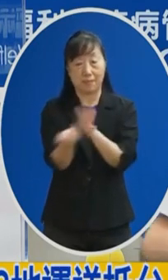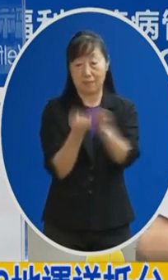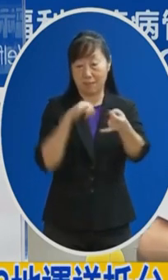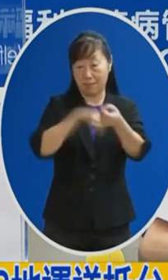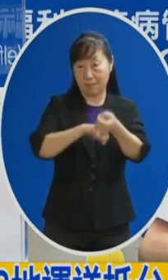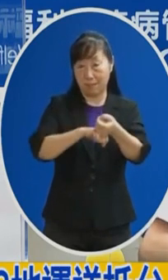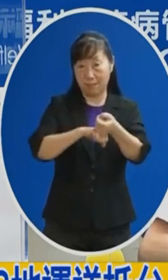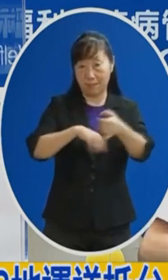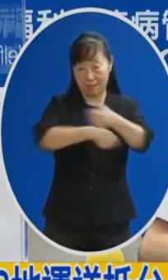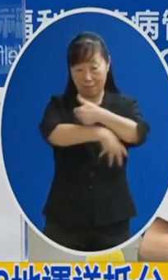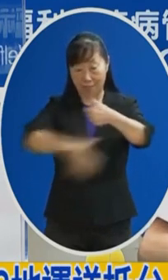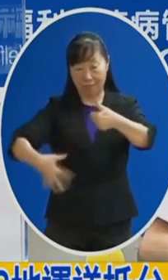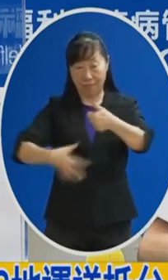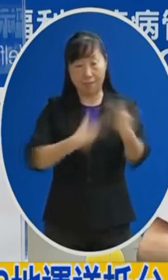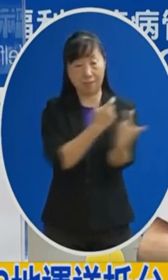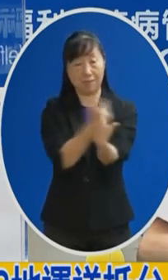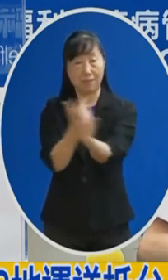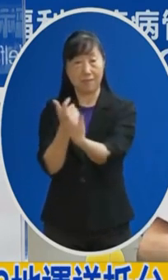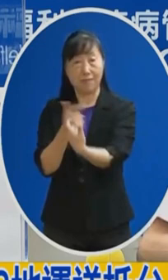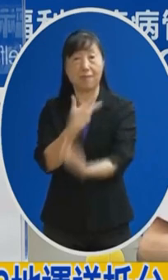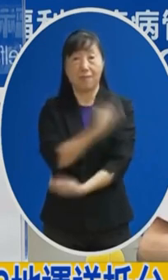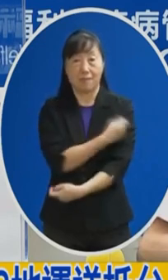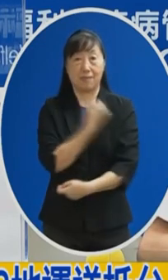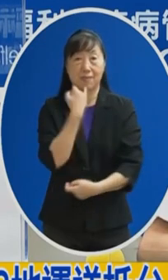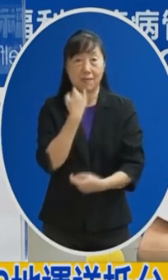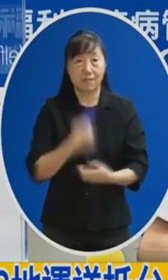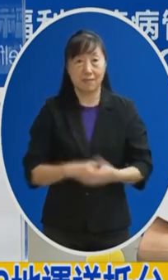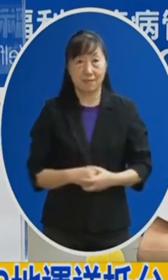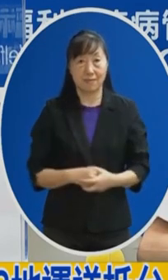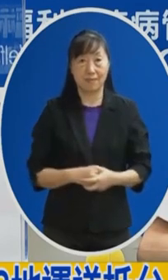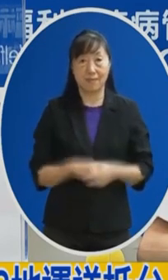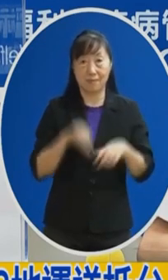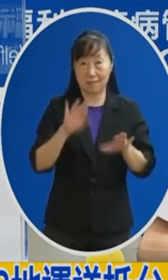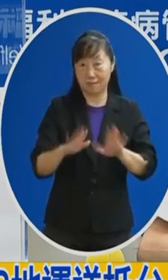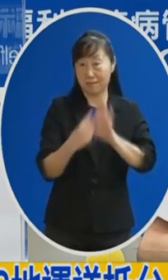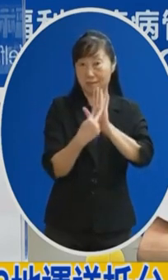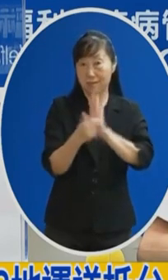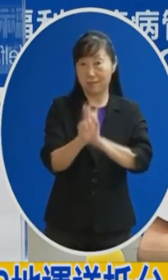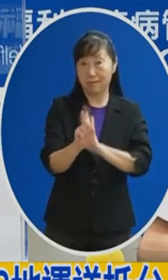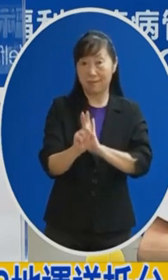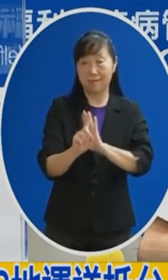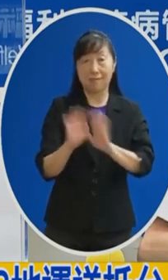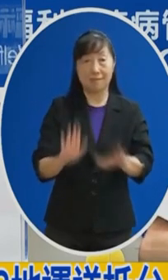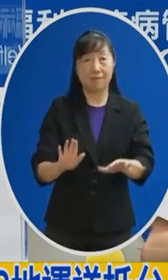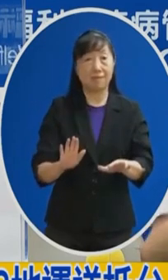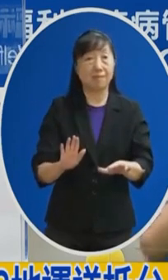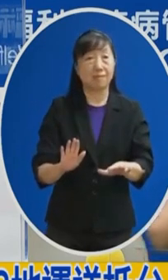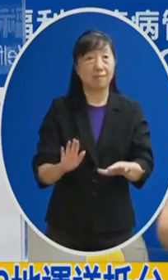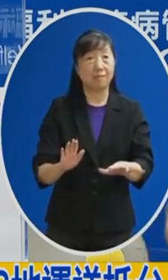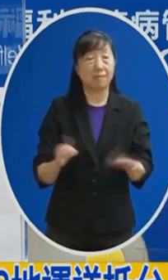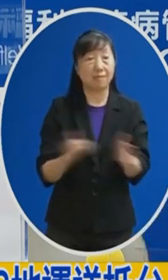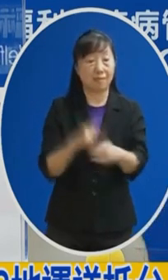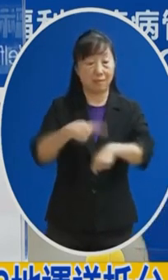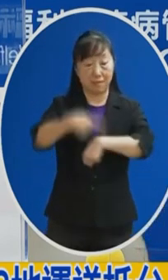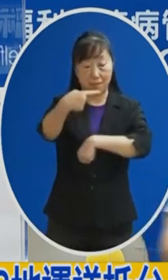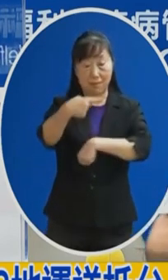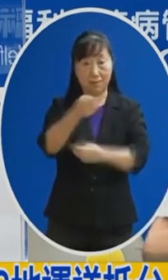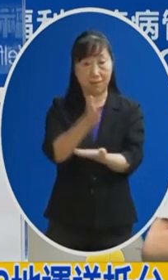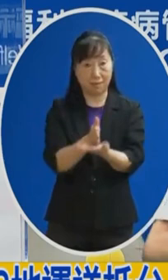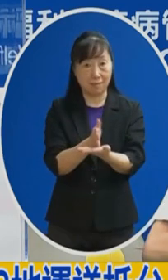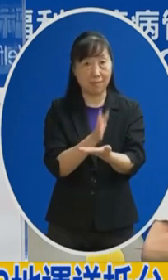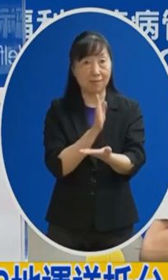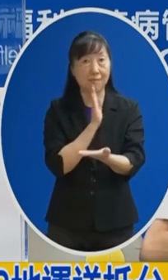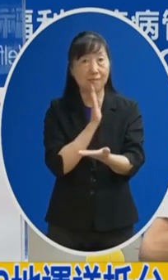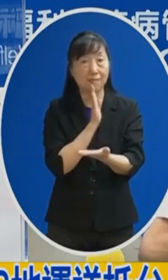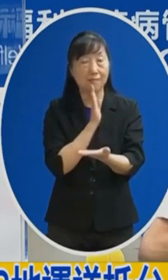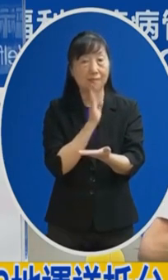统为全民来做接种。那我也跟大家说明一下，现在目前为止截至1点，那